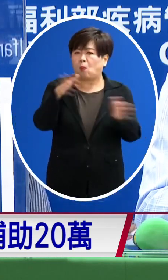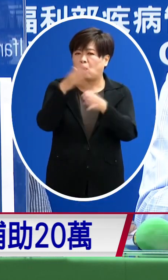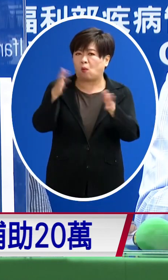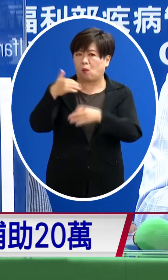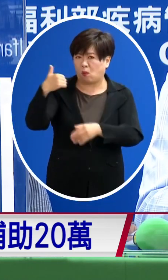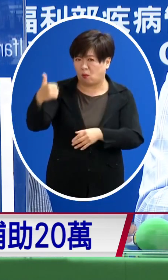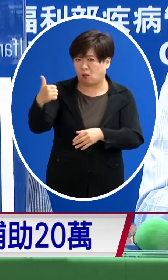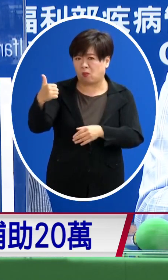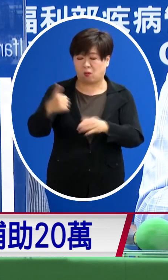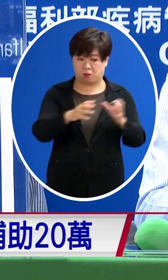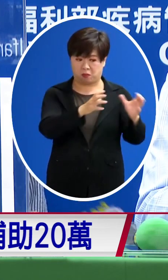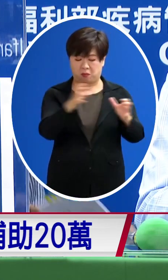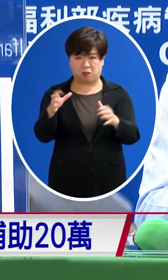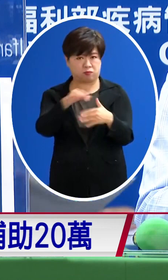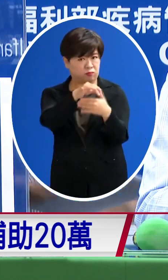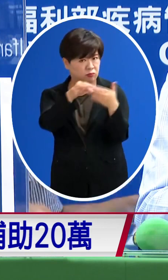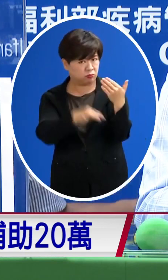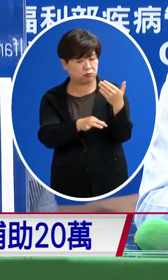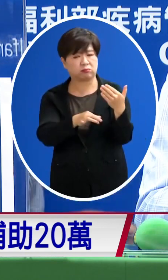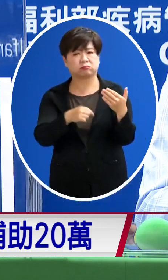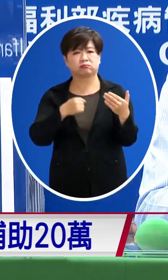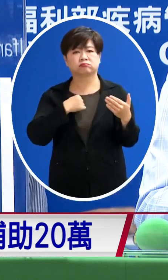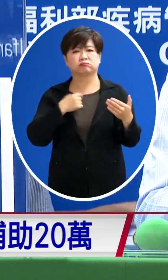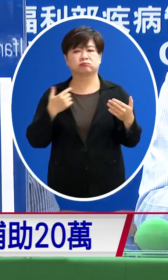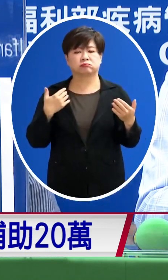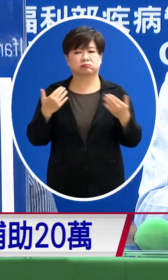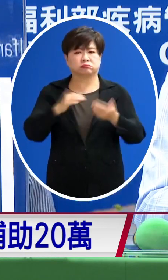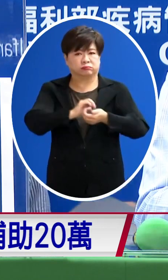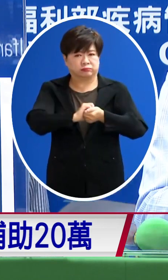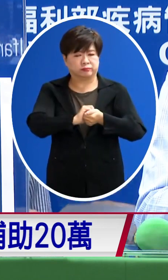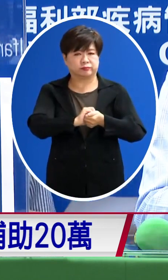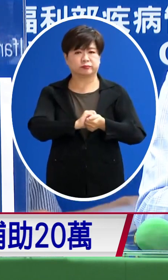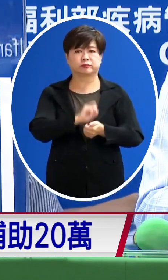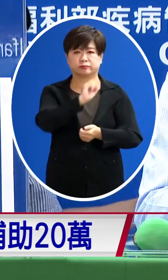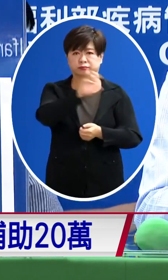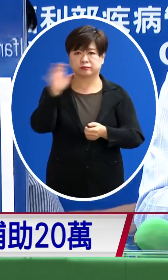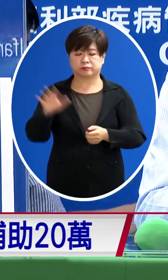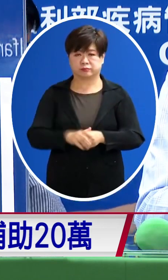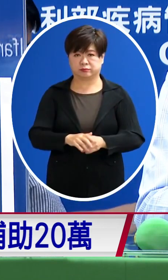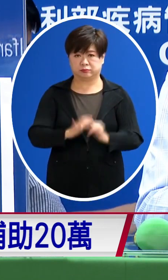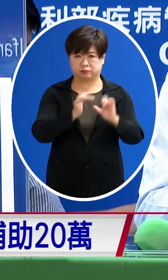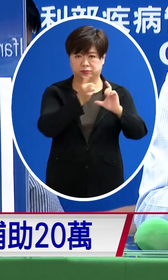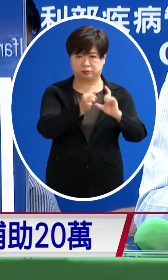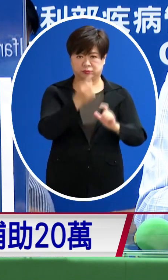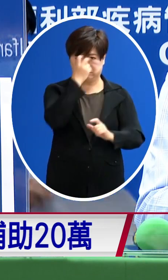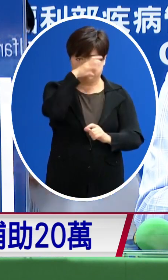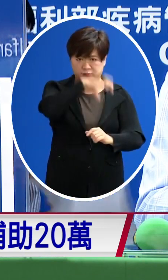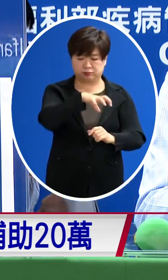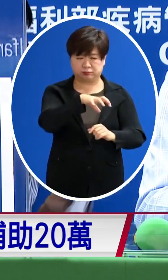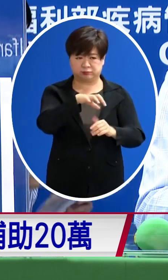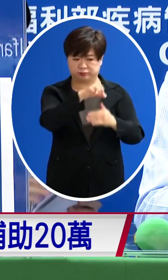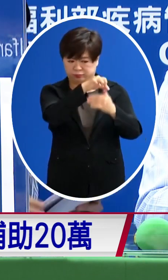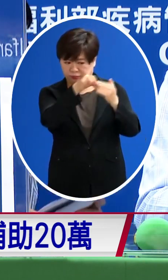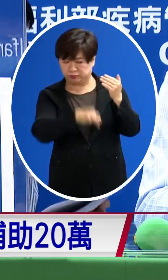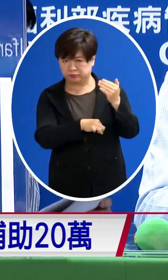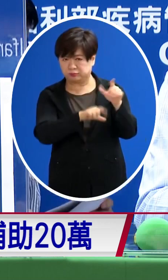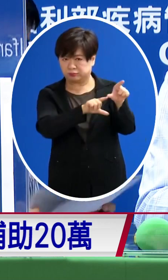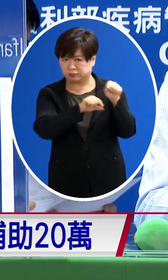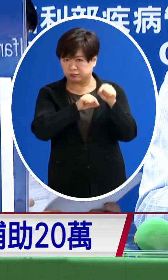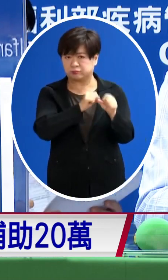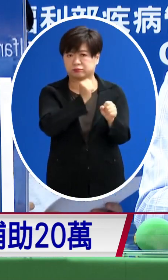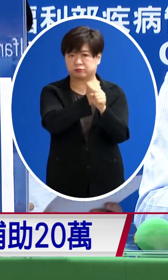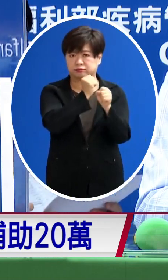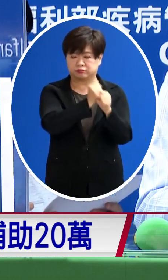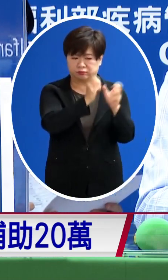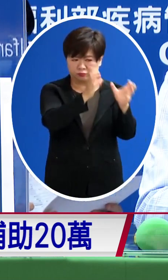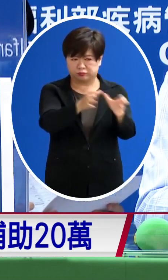关的设置的规定，我们有定理，各地方政府社区筛检站设置指引。好，基本上